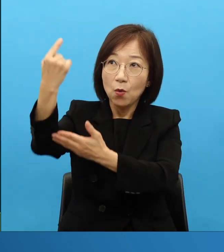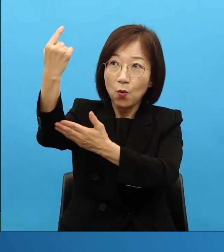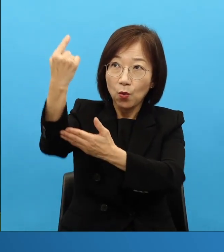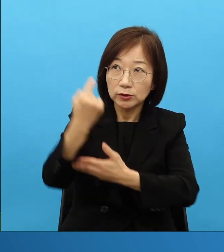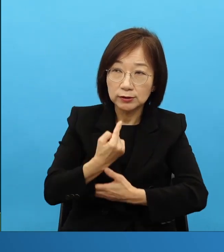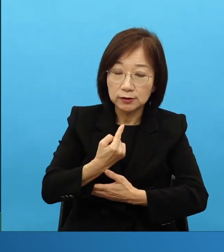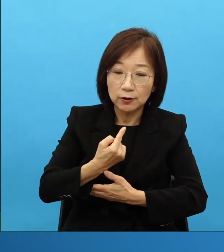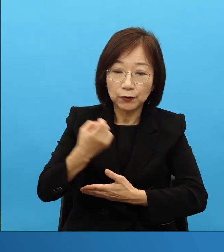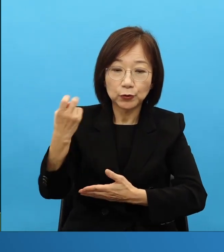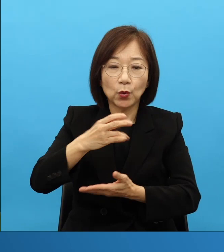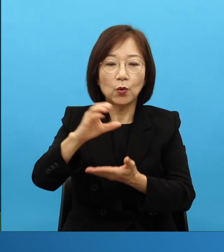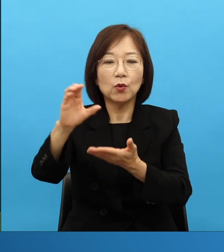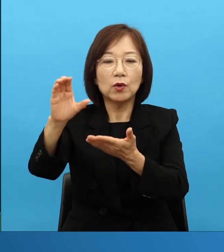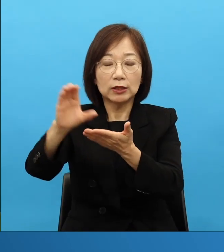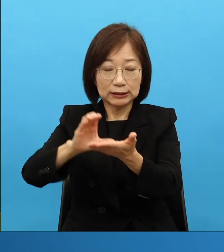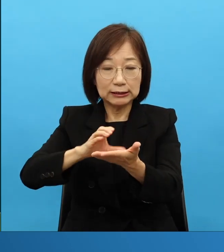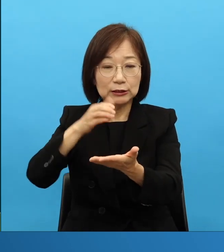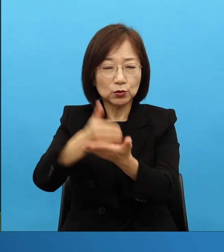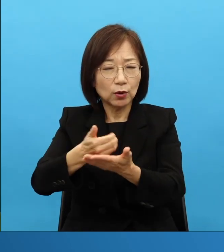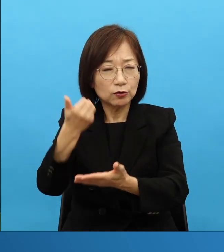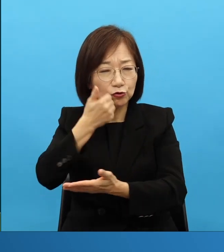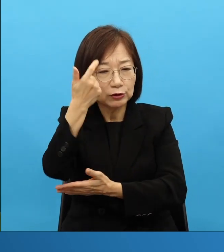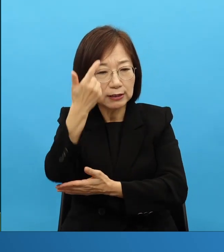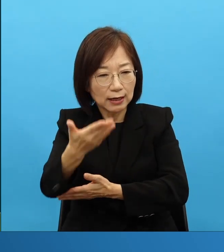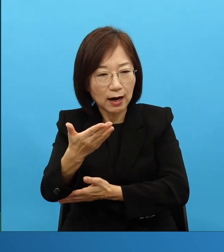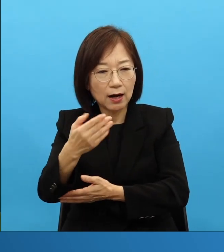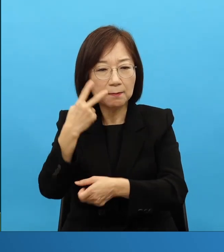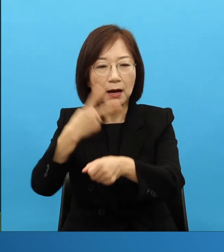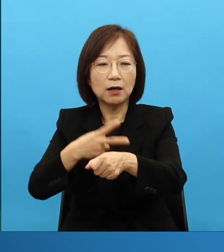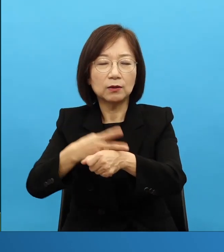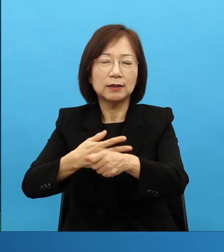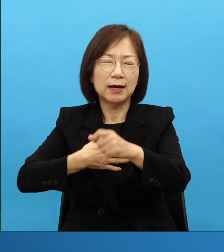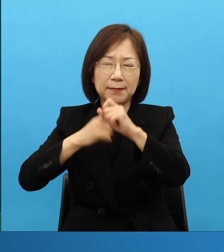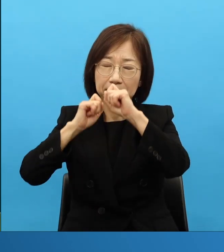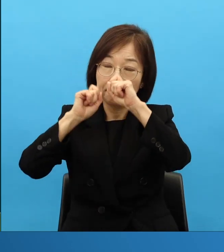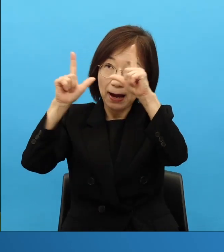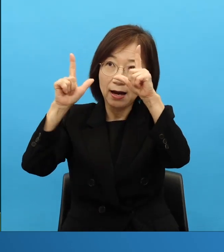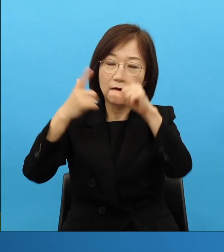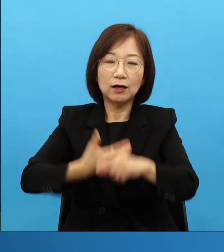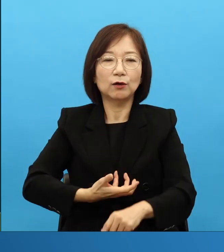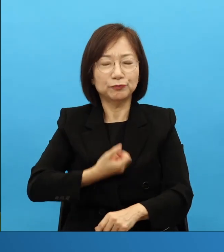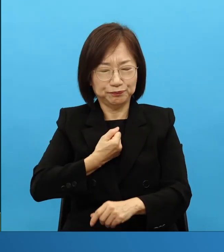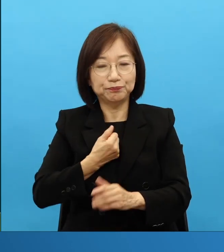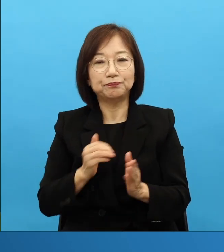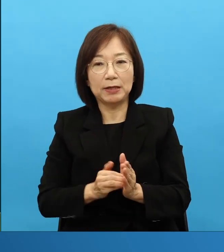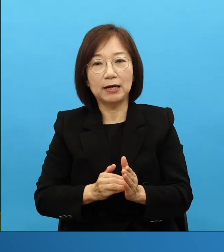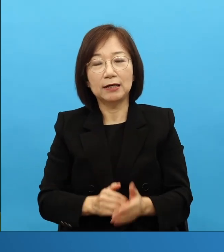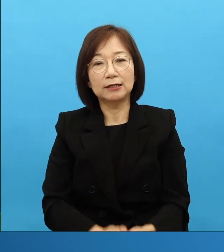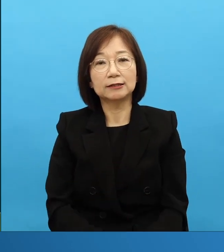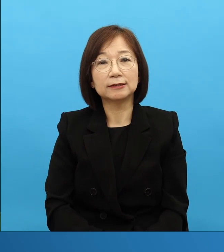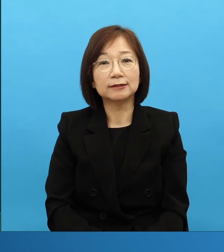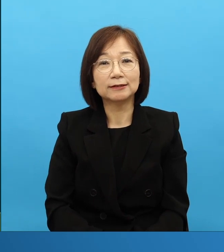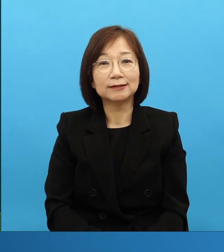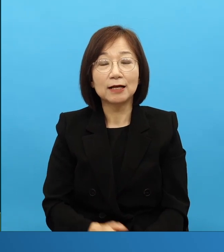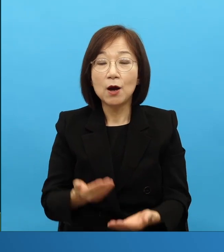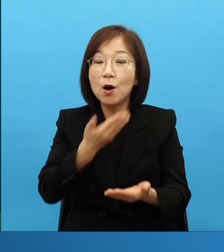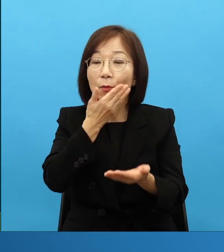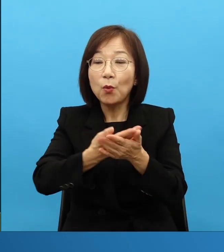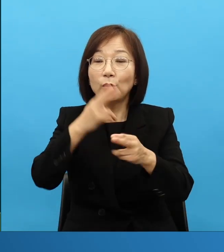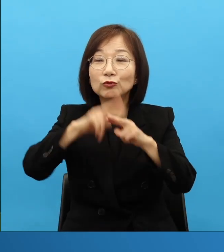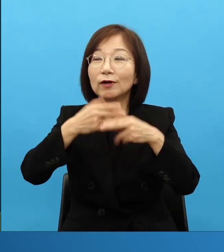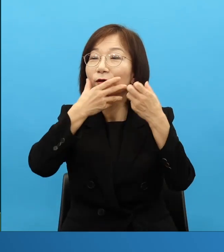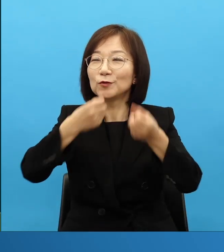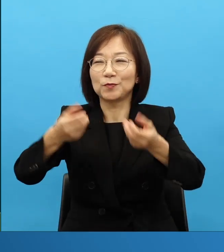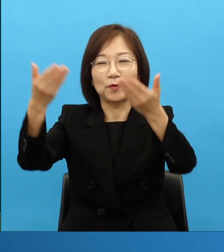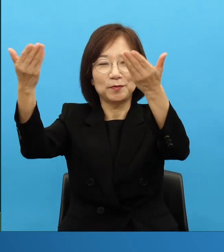바울이 충격적으로 알은 거예요. The triune God coming upon us, who Christ is. Paul truly understood this. 그 보좌의 축복이 올 수밖에 없죠. The